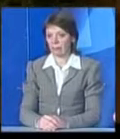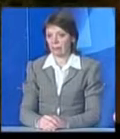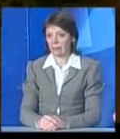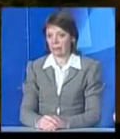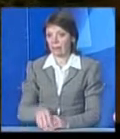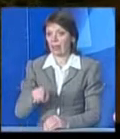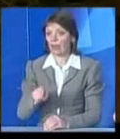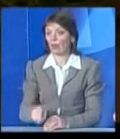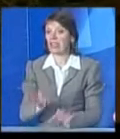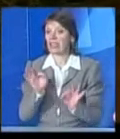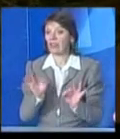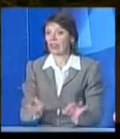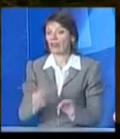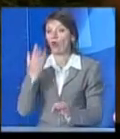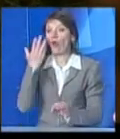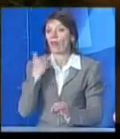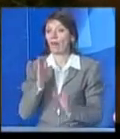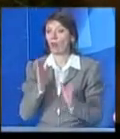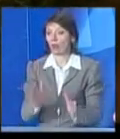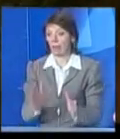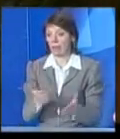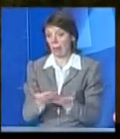І тоді, звісно, коли ми не будемо, наприклад,